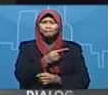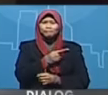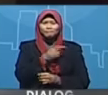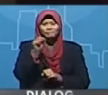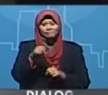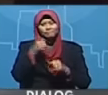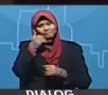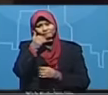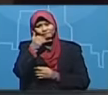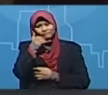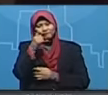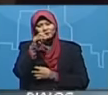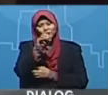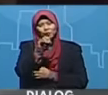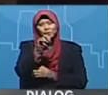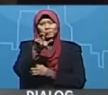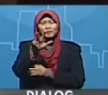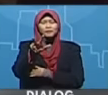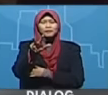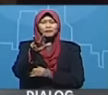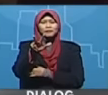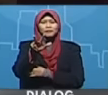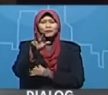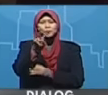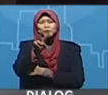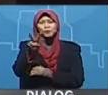talian 03-2282-9062,